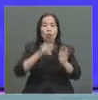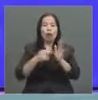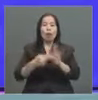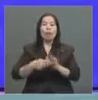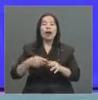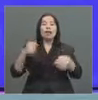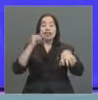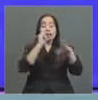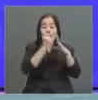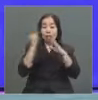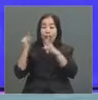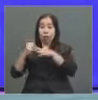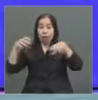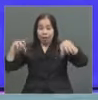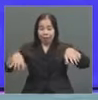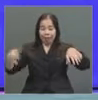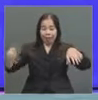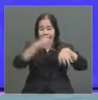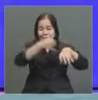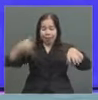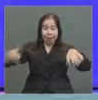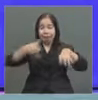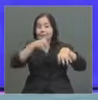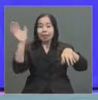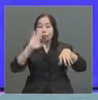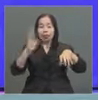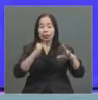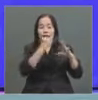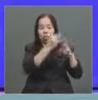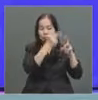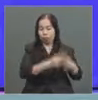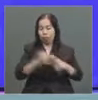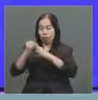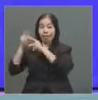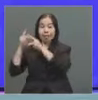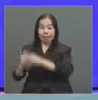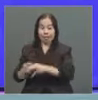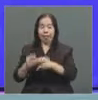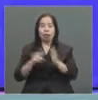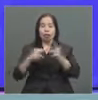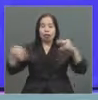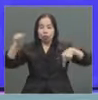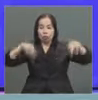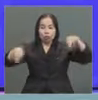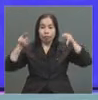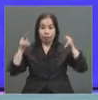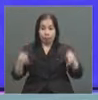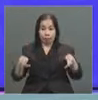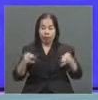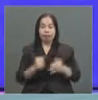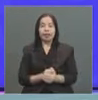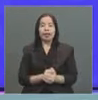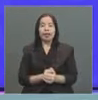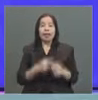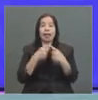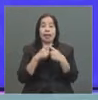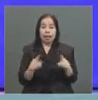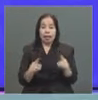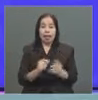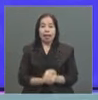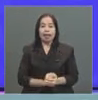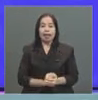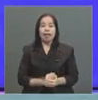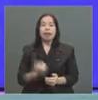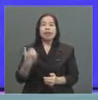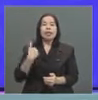างจังหวัดไอ้ตรงนี้ก็แต่ละจังหวัดก็ดูแลกันก็จะเน้นเรื่องของการคัดกรองคนแต่ส่วนในกรณีของ